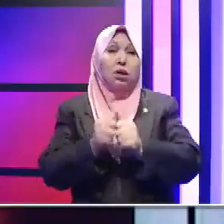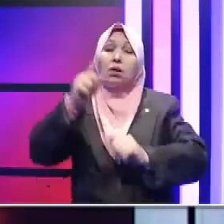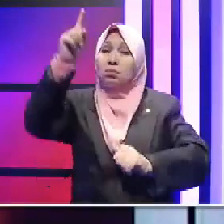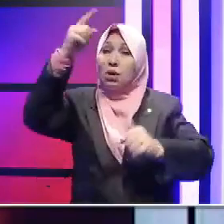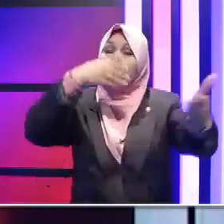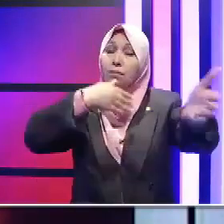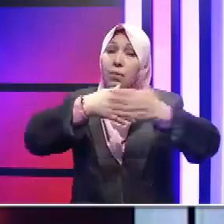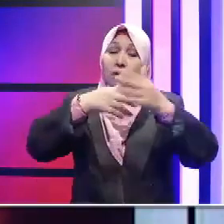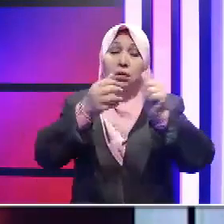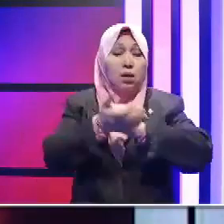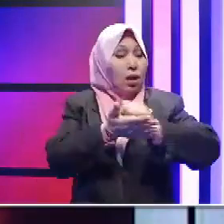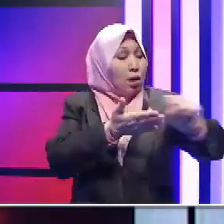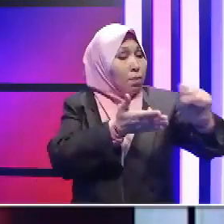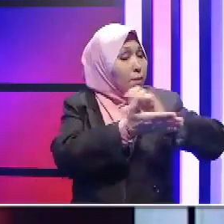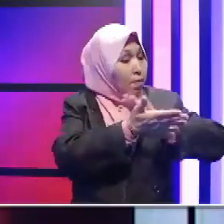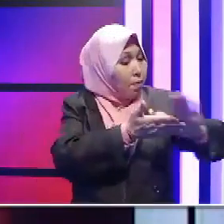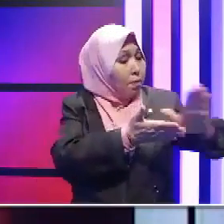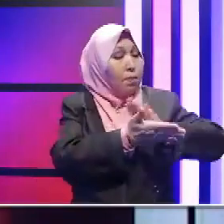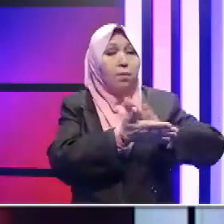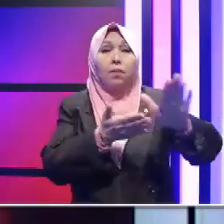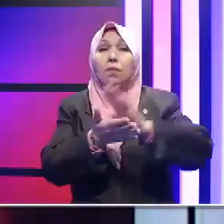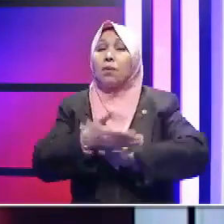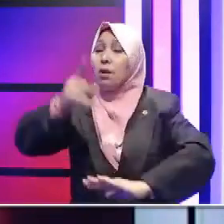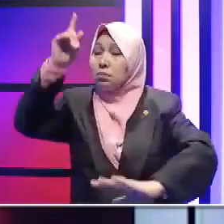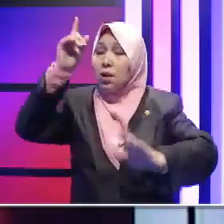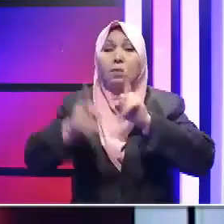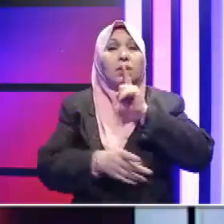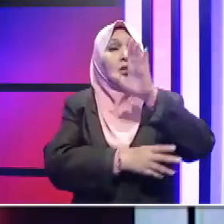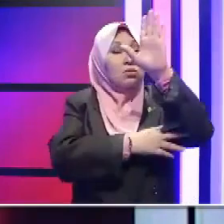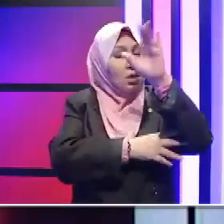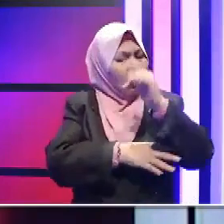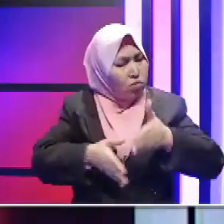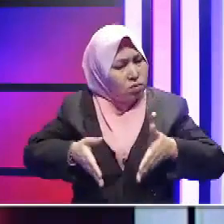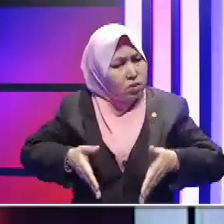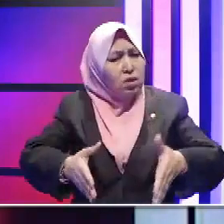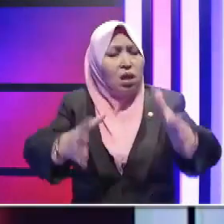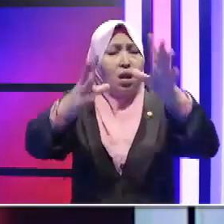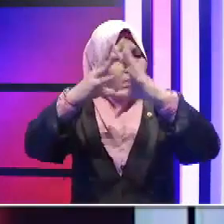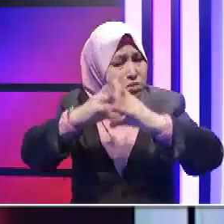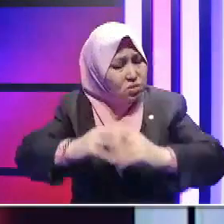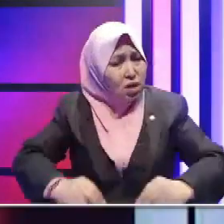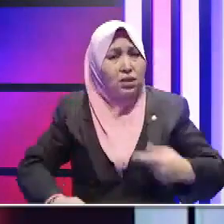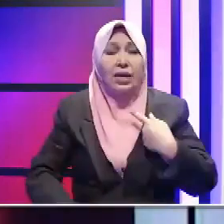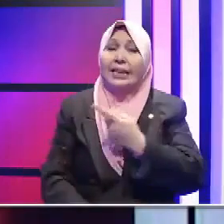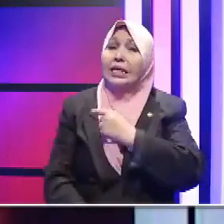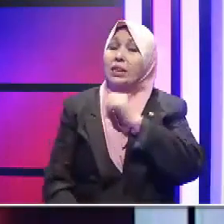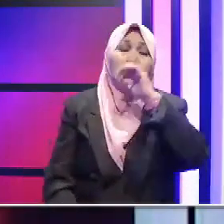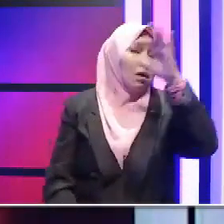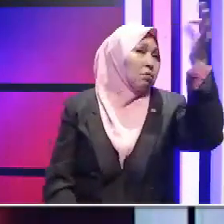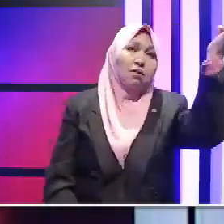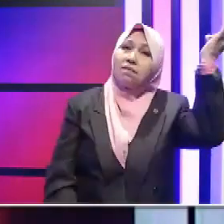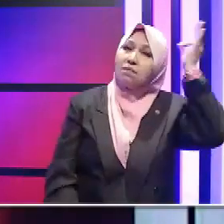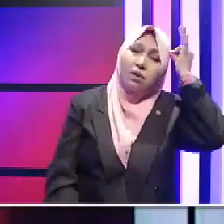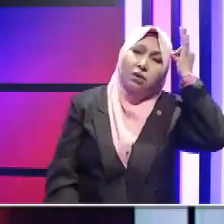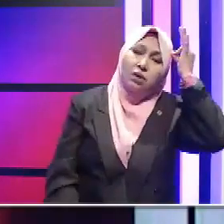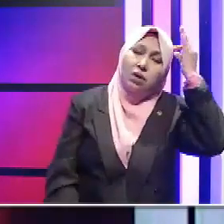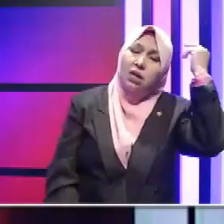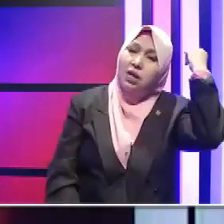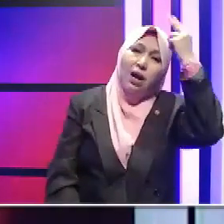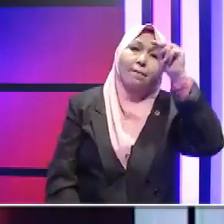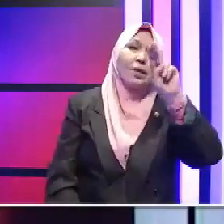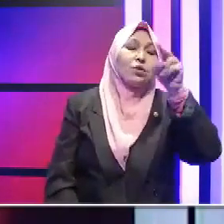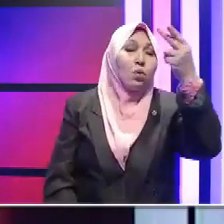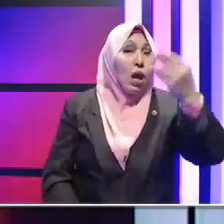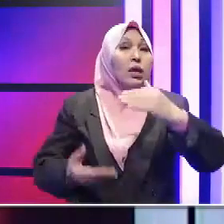kembali dengan menyucikan diri gitu Wa Taala menjanjikan satu Jalan Penyelesaian yang kita tak Sangke sang ke Nabi Nuh Ketua akan